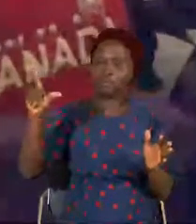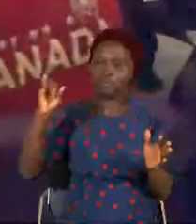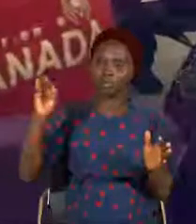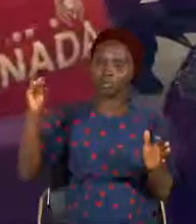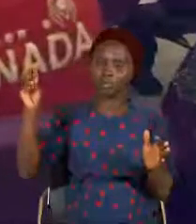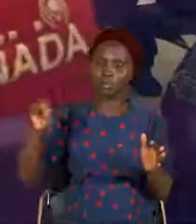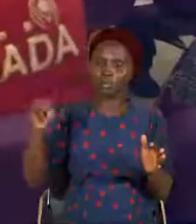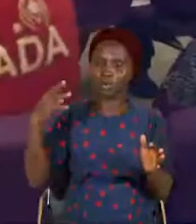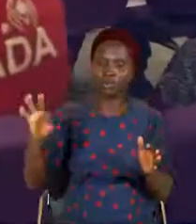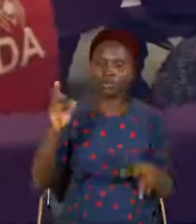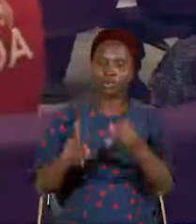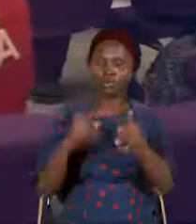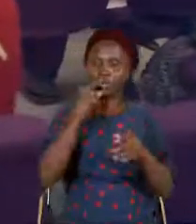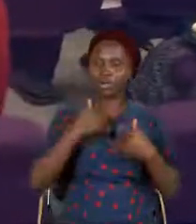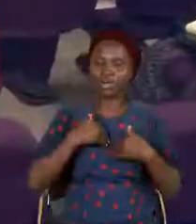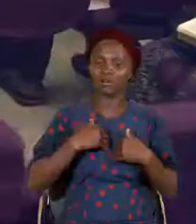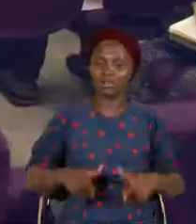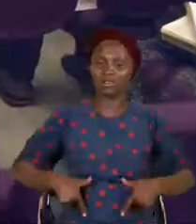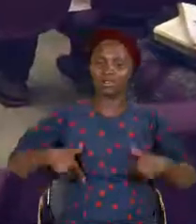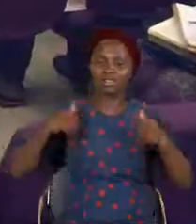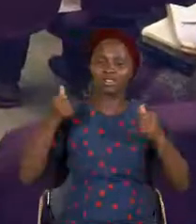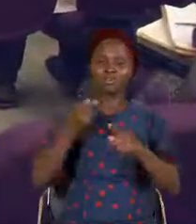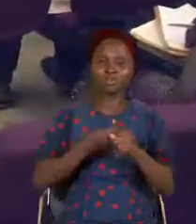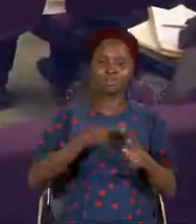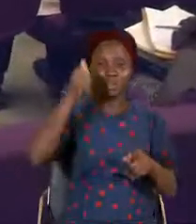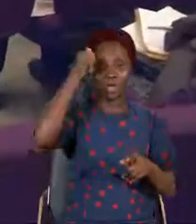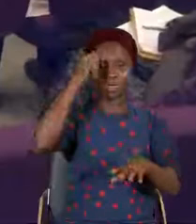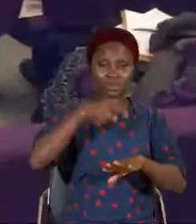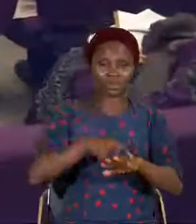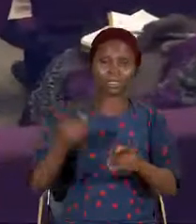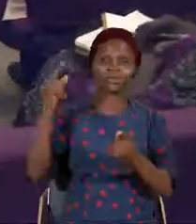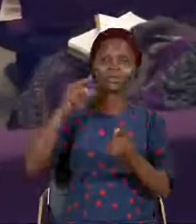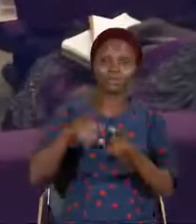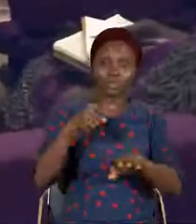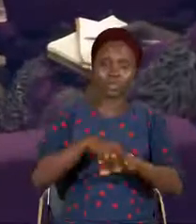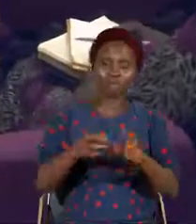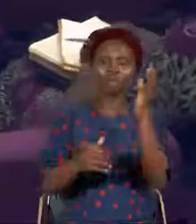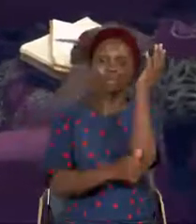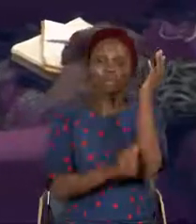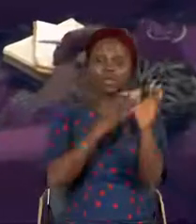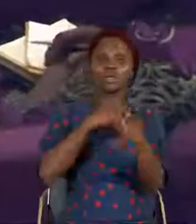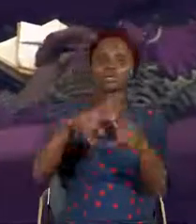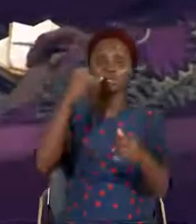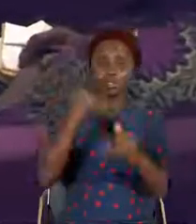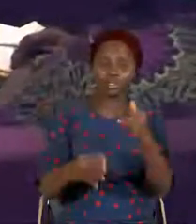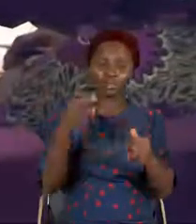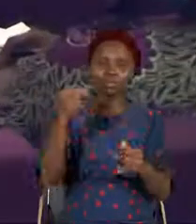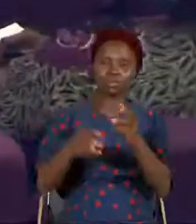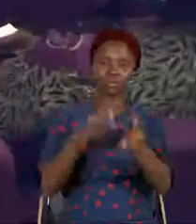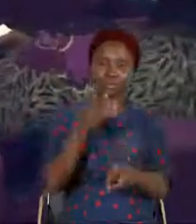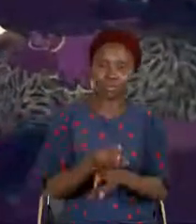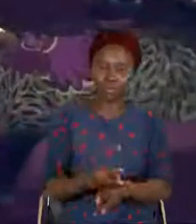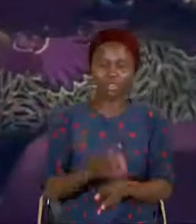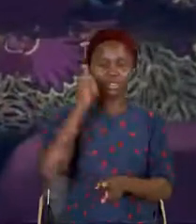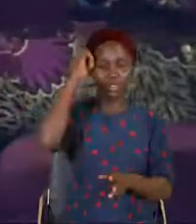d'Adam, de Ève, d'Abel, de Caïn, de Methuselah, d'Enoch, d'Abraham, jusqu'à la fin